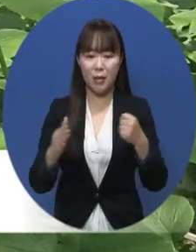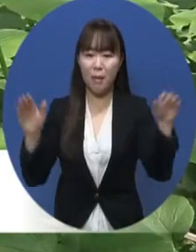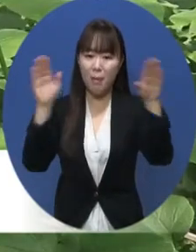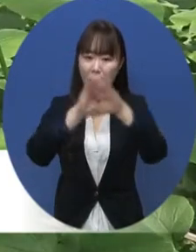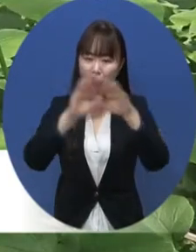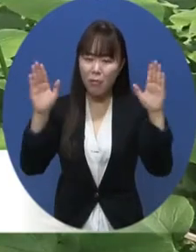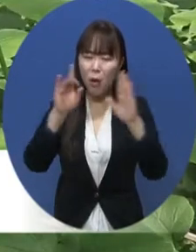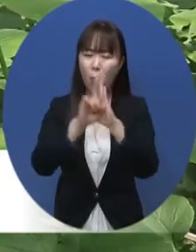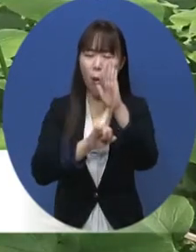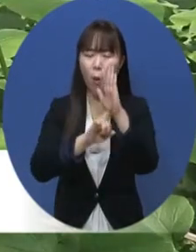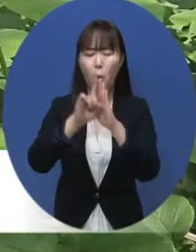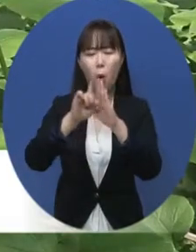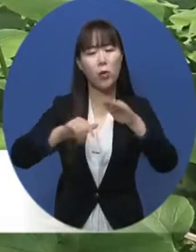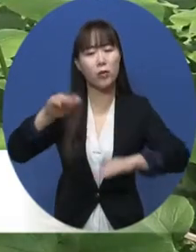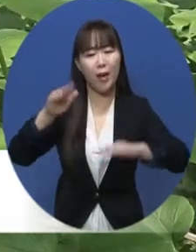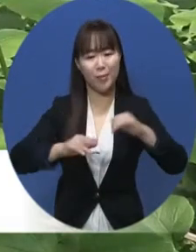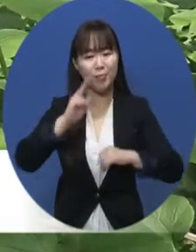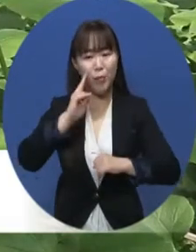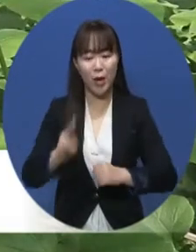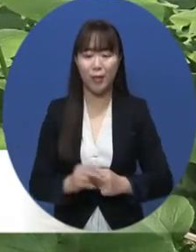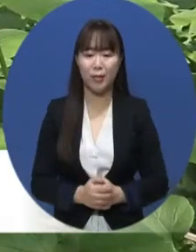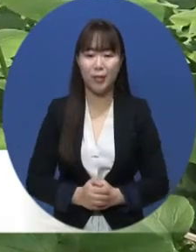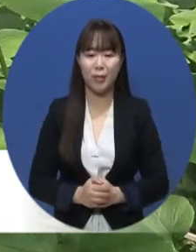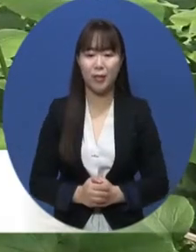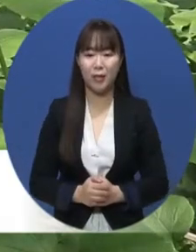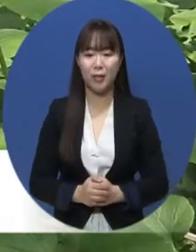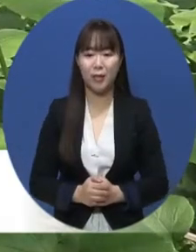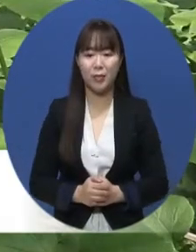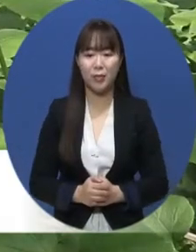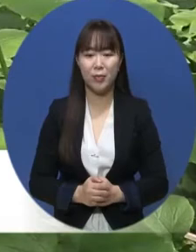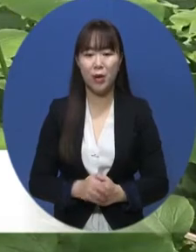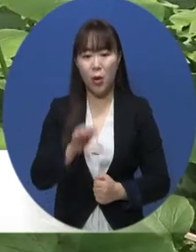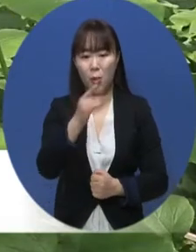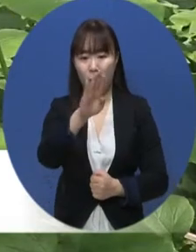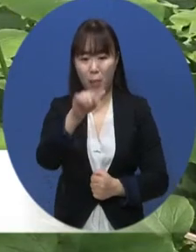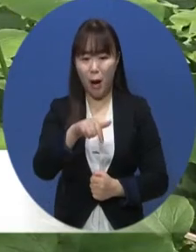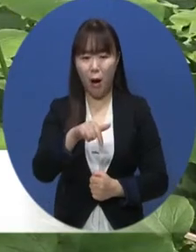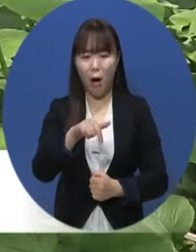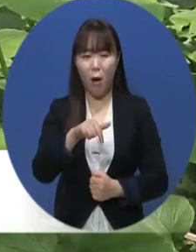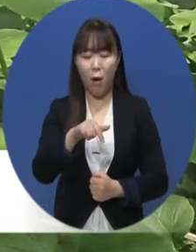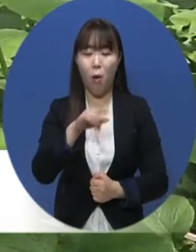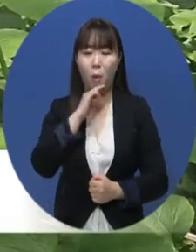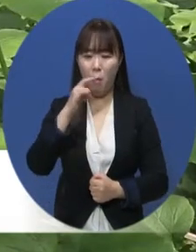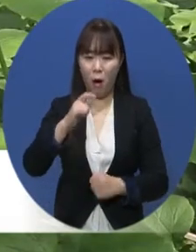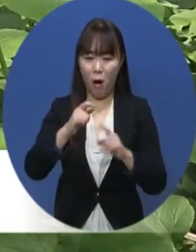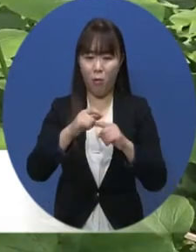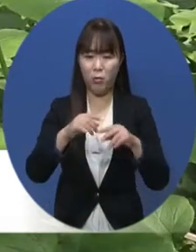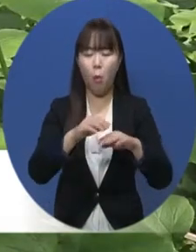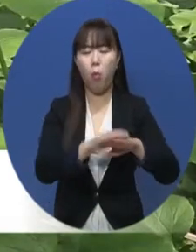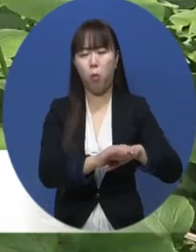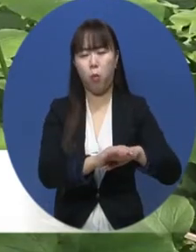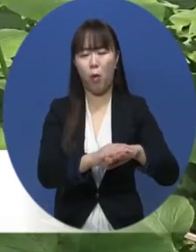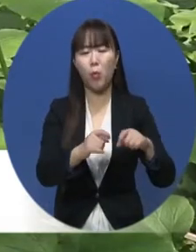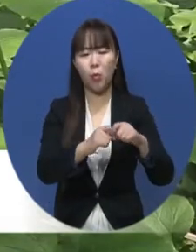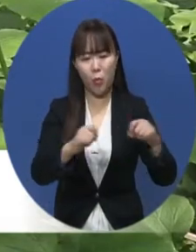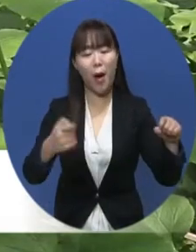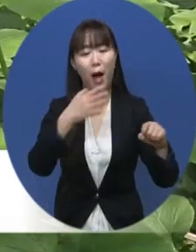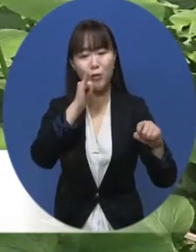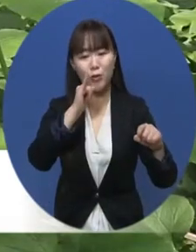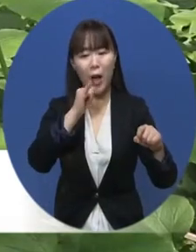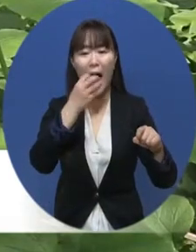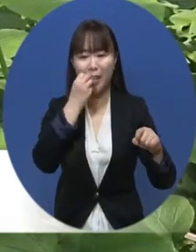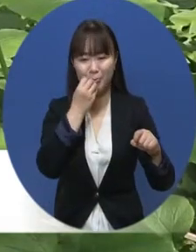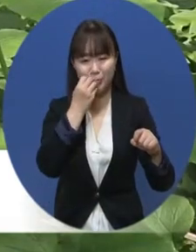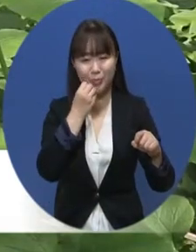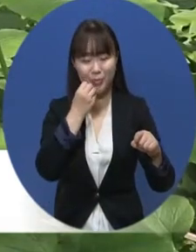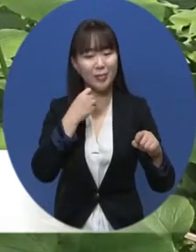온도가 문쪽에 입이 좀 높습니다 그 아주 5 호박의 과육이 단단하고 저장성이 기르고 에 과연